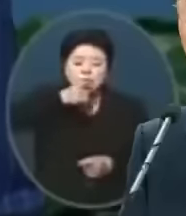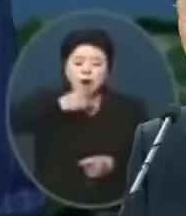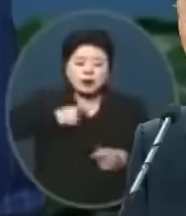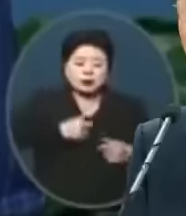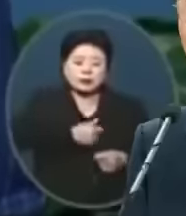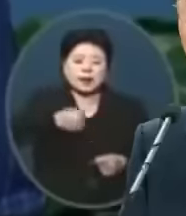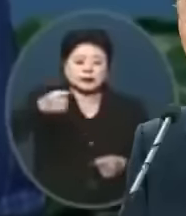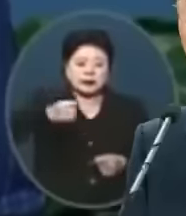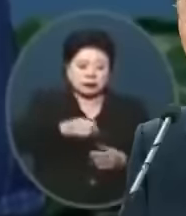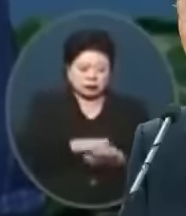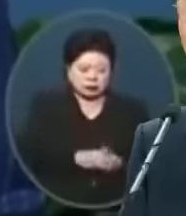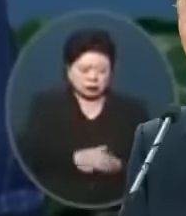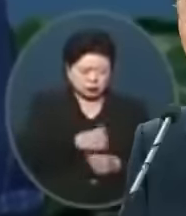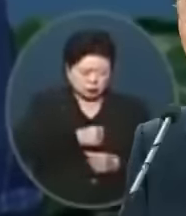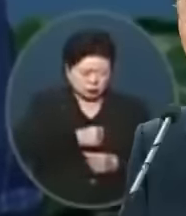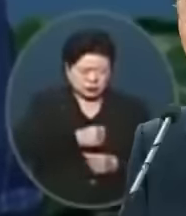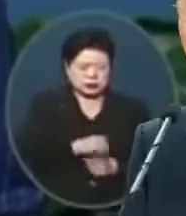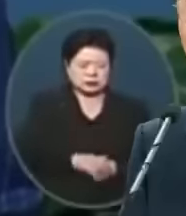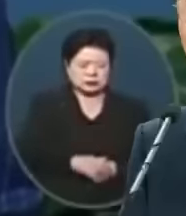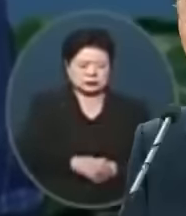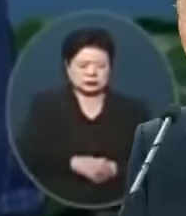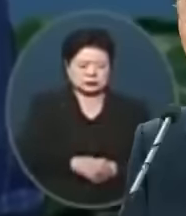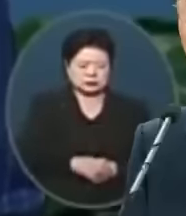기쁨을 다 빼앗아가고